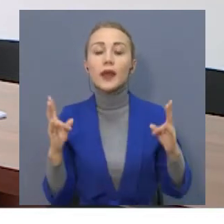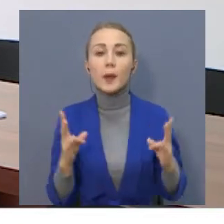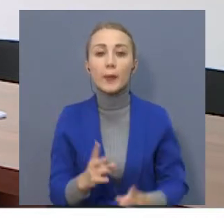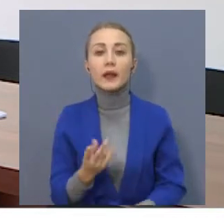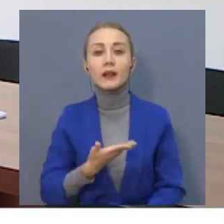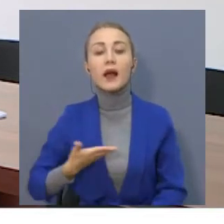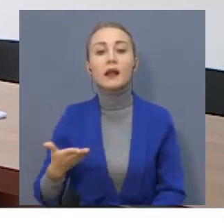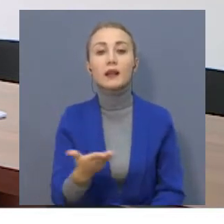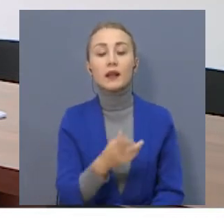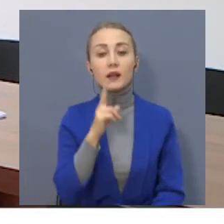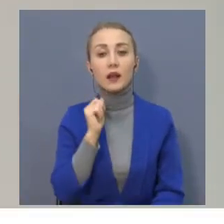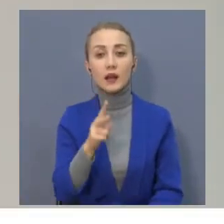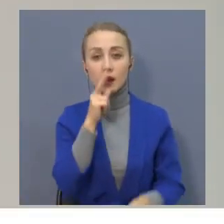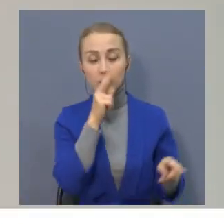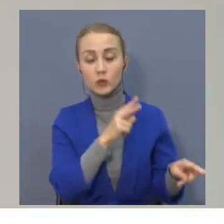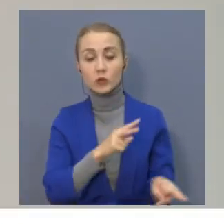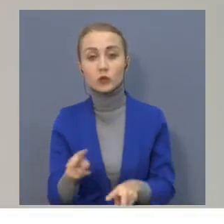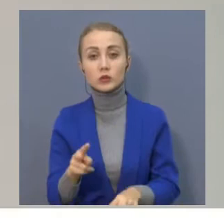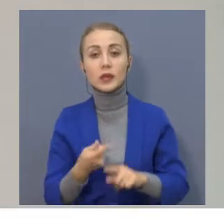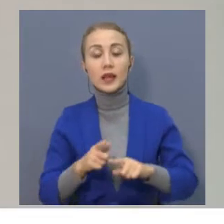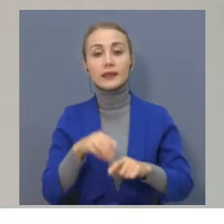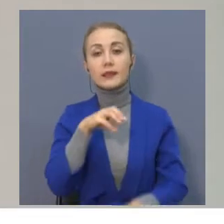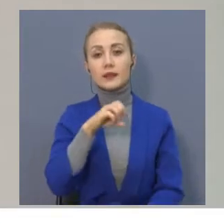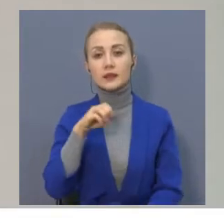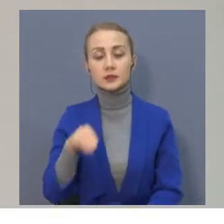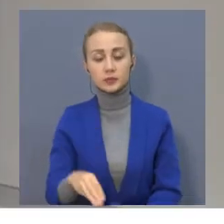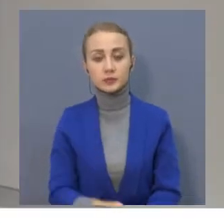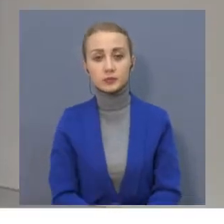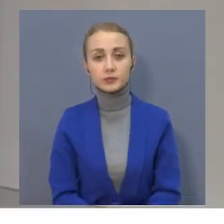осындай жобалар бізді қуантады. Айсәуле Сезбек,